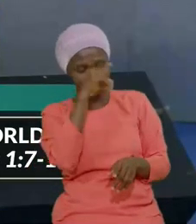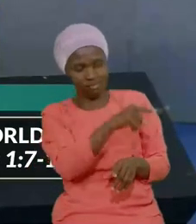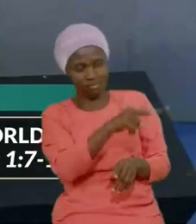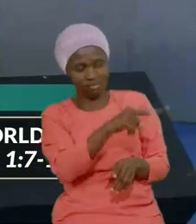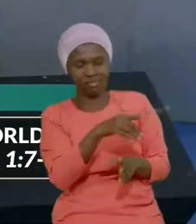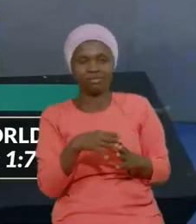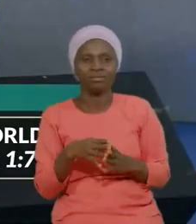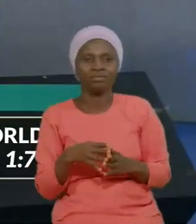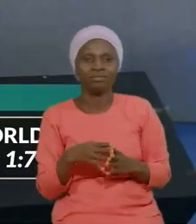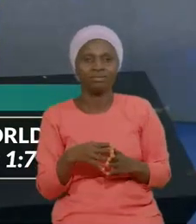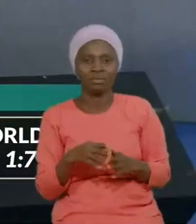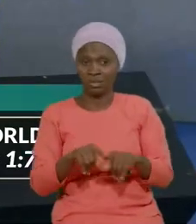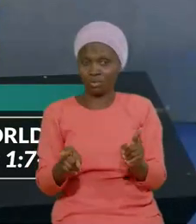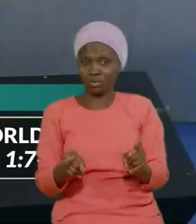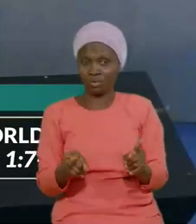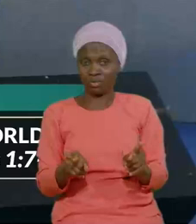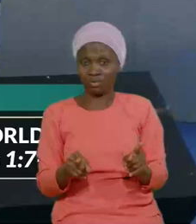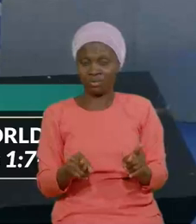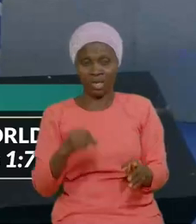Je ressemble à telle personne.